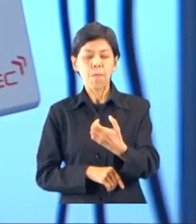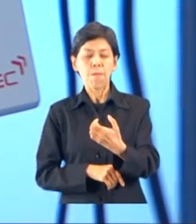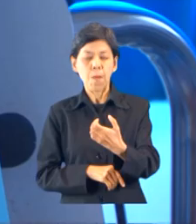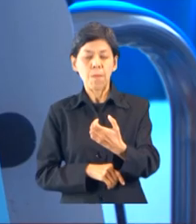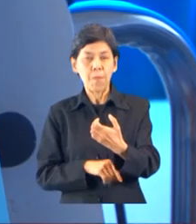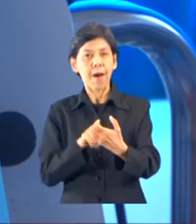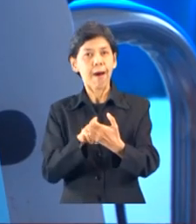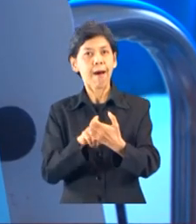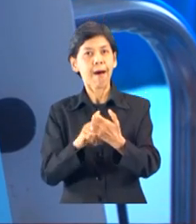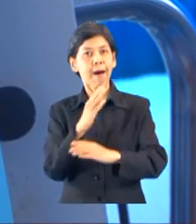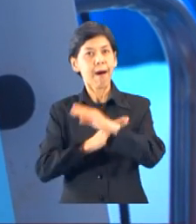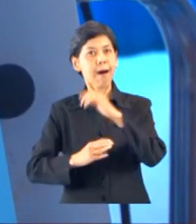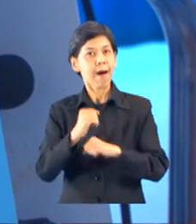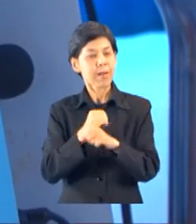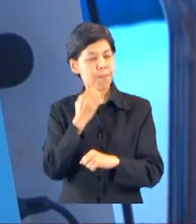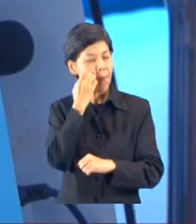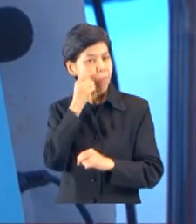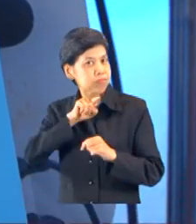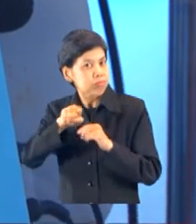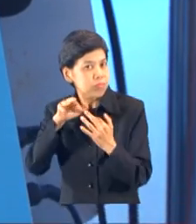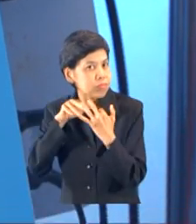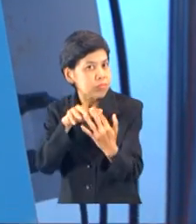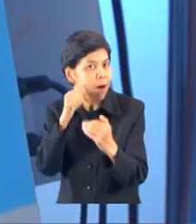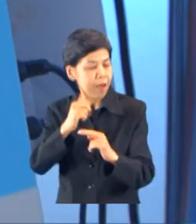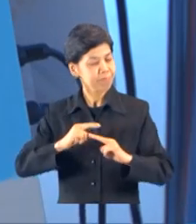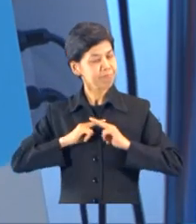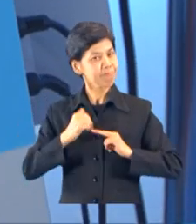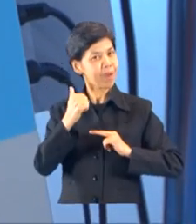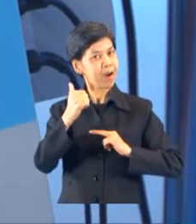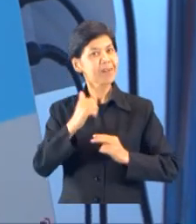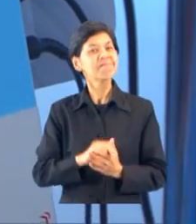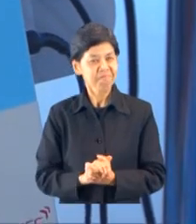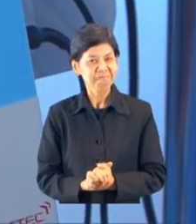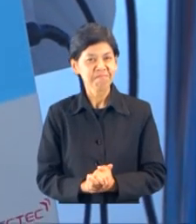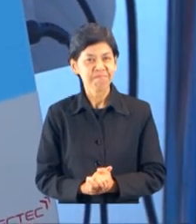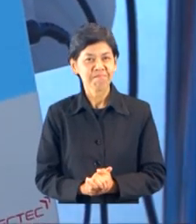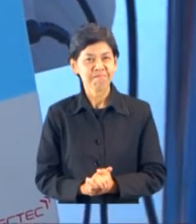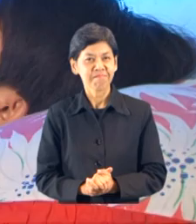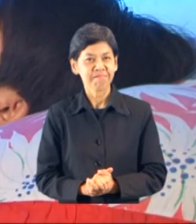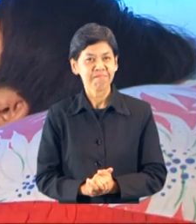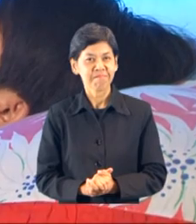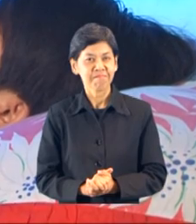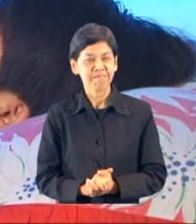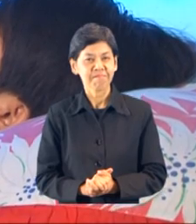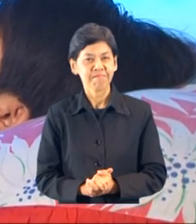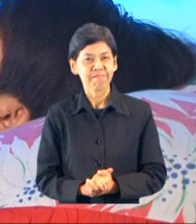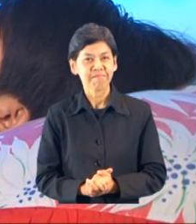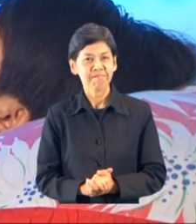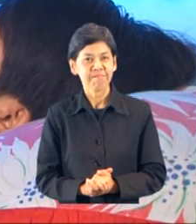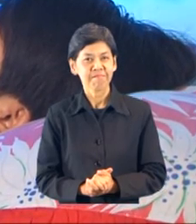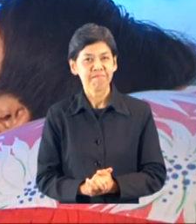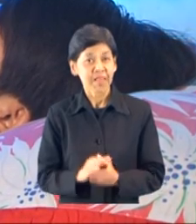ทำให้คนพิการให้สามารถใช้งานโทรศัพท์ได้ด้วยตนเองครับ ฮัลโหล ฮัลโหลพี่แนนครับ อาทิตย์หน้าเนี่ยออฟว่าง